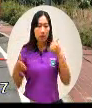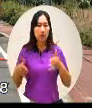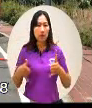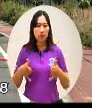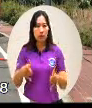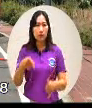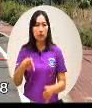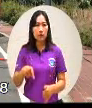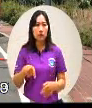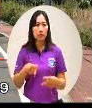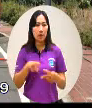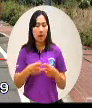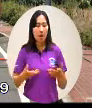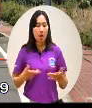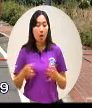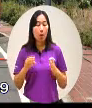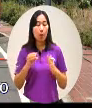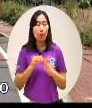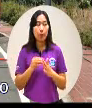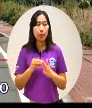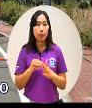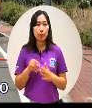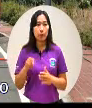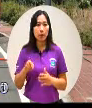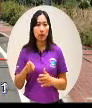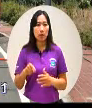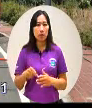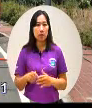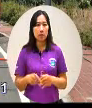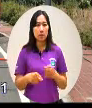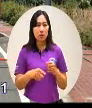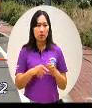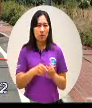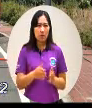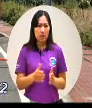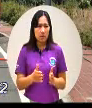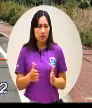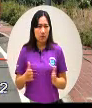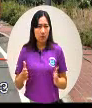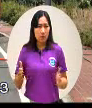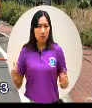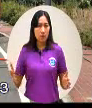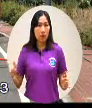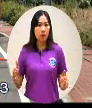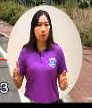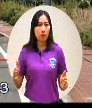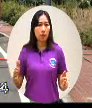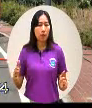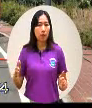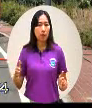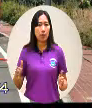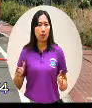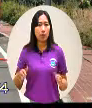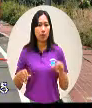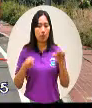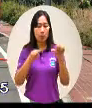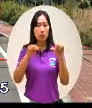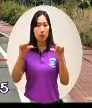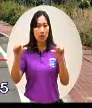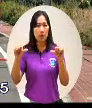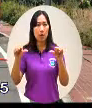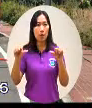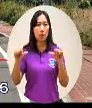吼，特别是咱陈市长来报告吼，你讲这条 NI 路五点二公里拓宽加，你看车道五点二公五米啦，这个是慢车道